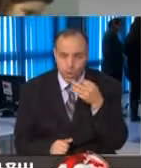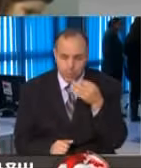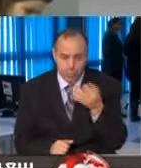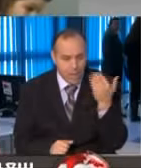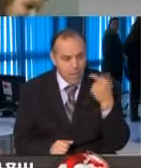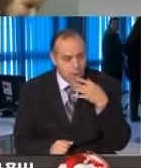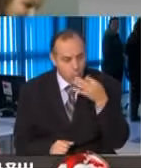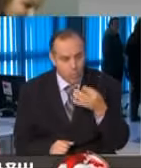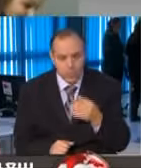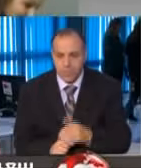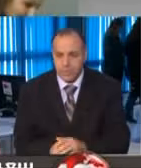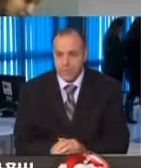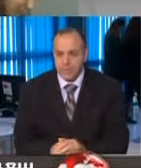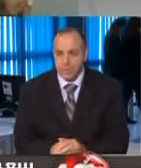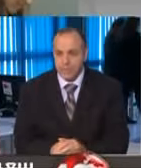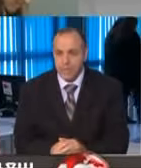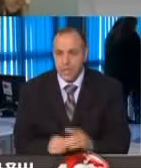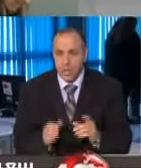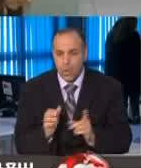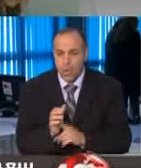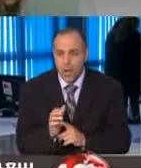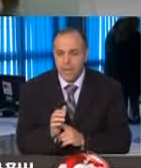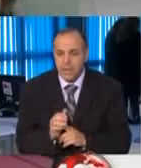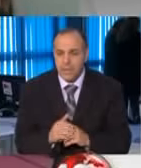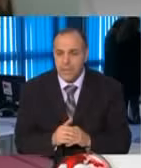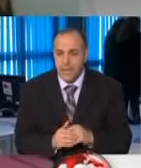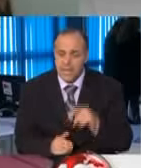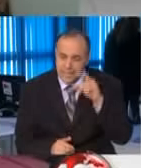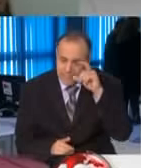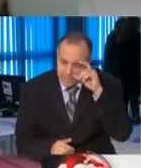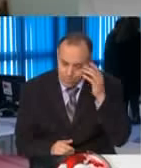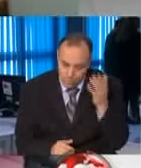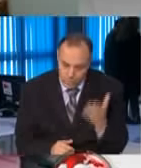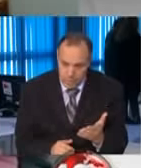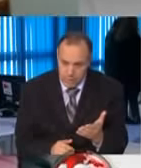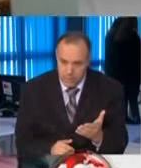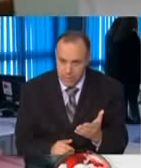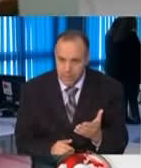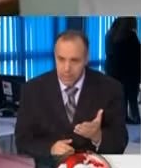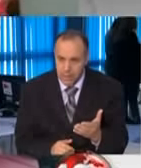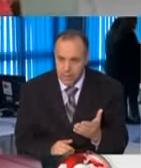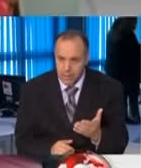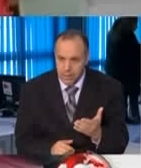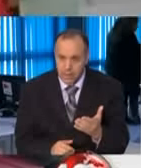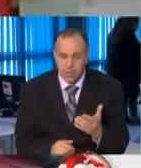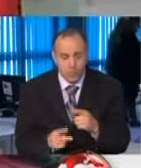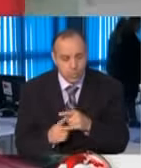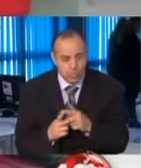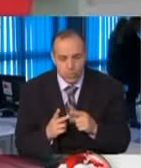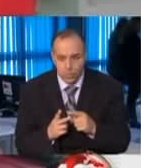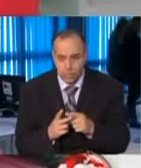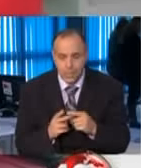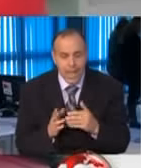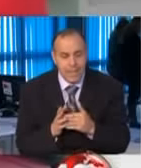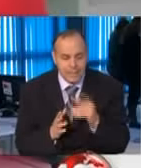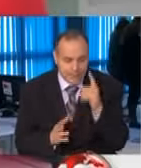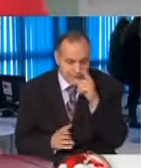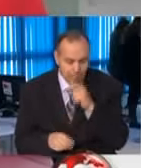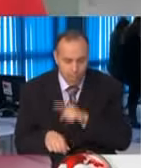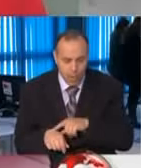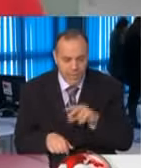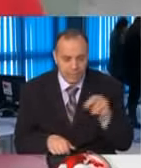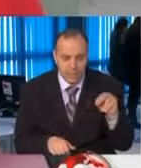قلت بكري اللي هو يؤكد أنه سيدي بوزيد تواجه في حاجتين تحديين في نفس